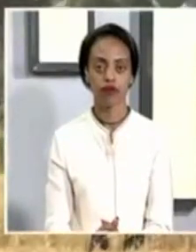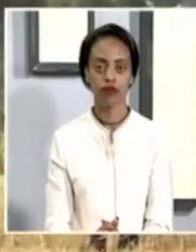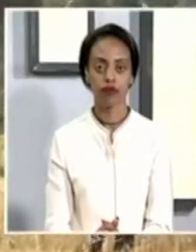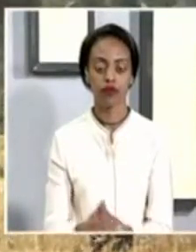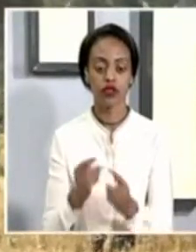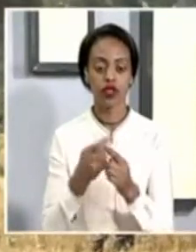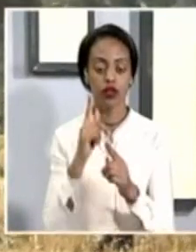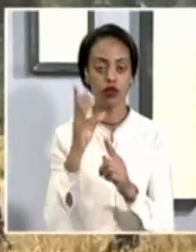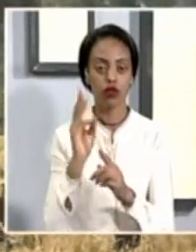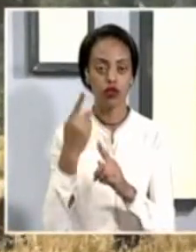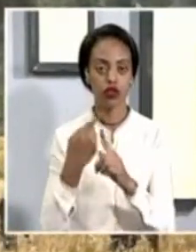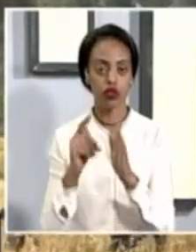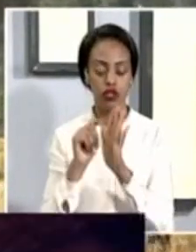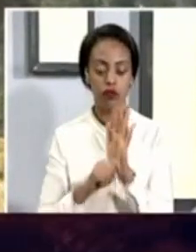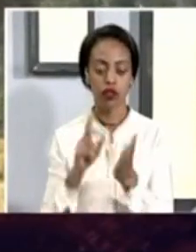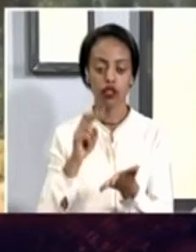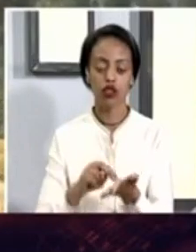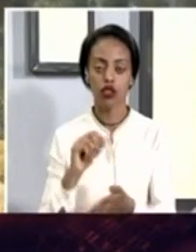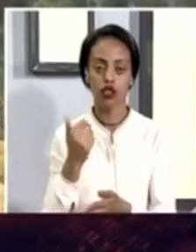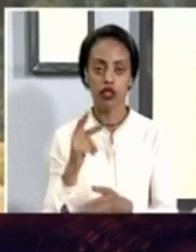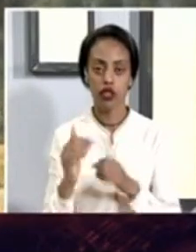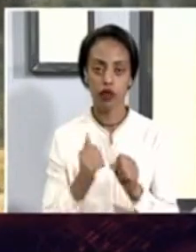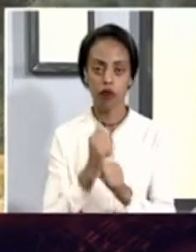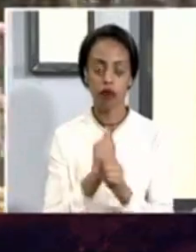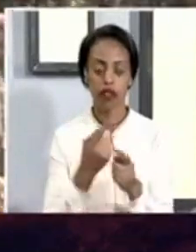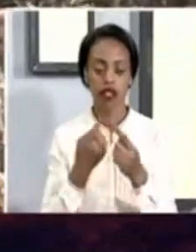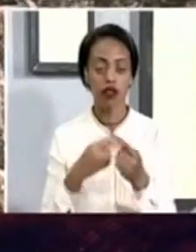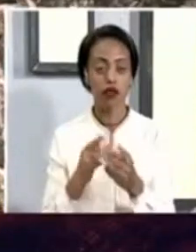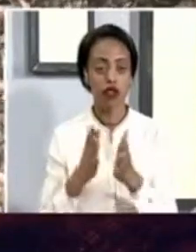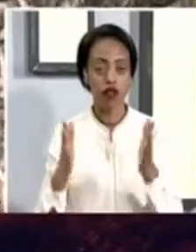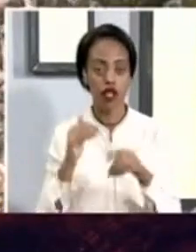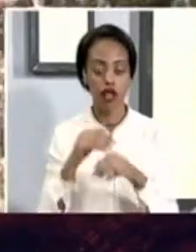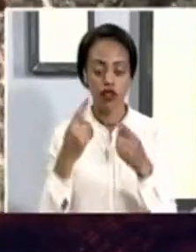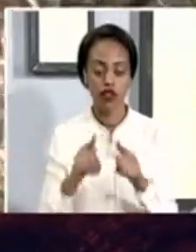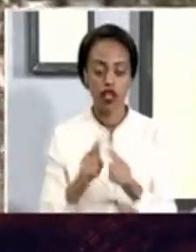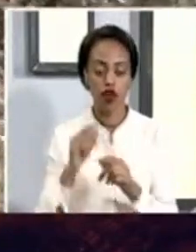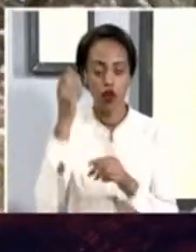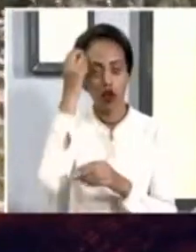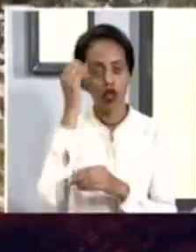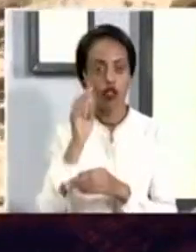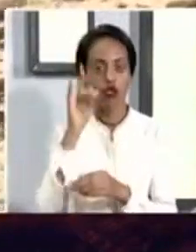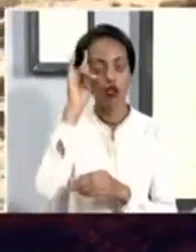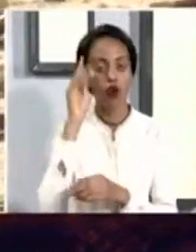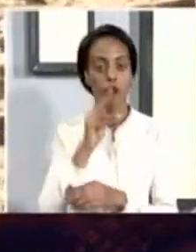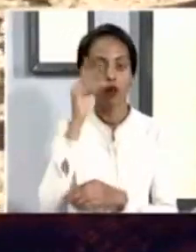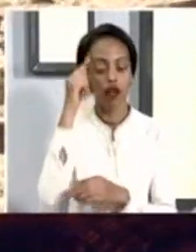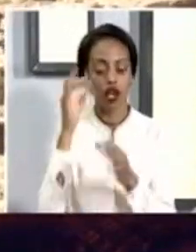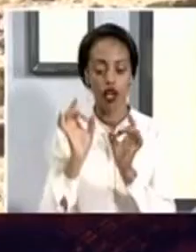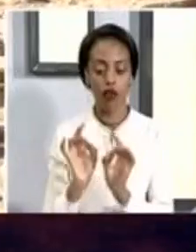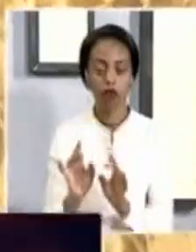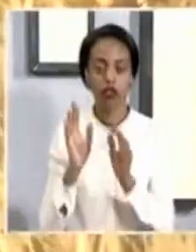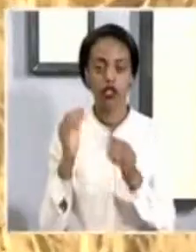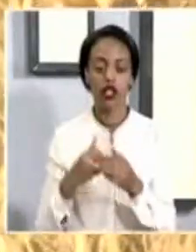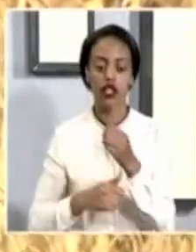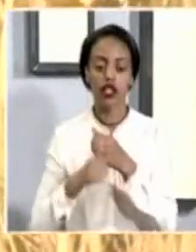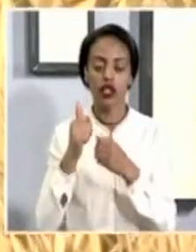ካብ 6 ጥቅምቲ 213 ዓ.ም ነዘ ብስፍሓት ኣብ ዝተፈላለያ ወረዳታት ዞባ ምብራቅ ትግራይ ወራር ዕስለንበጣ